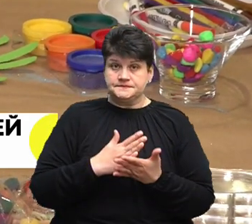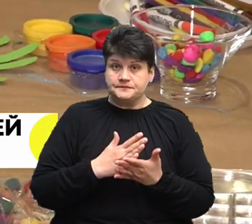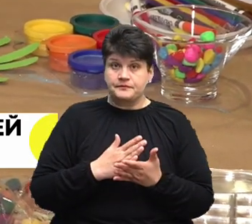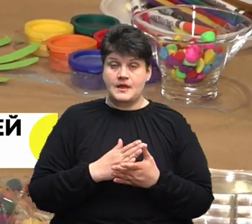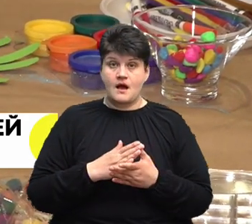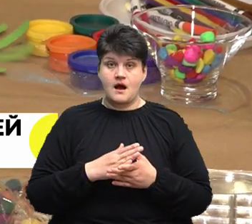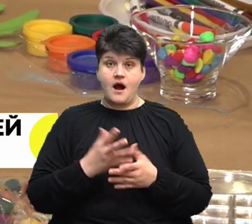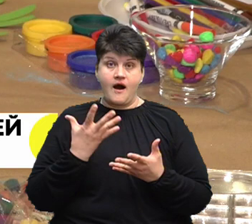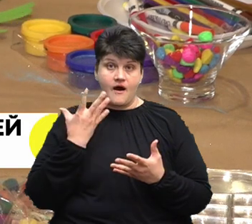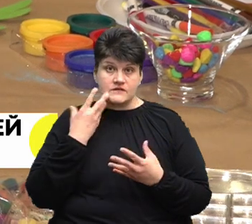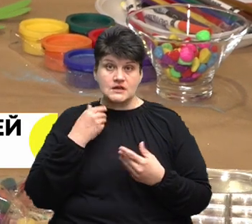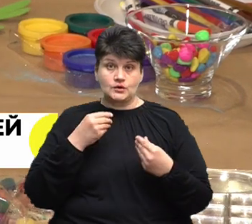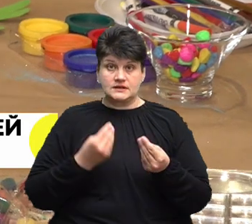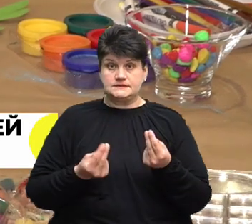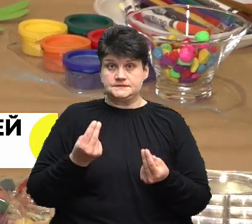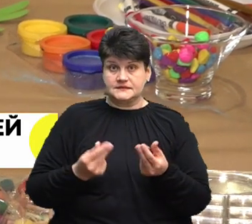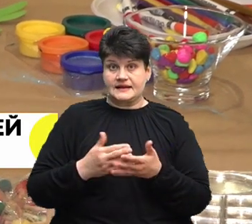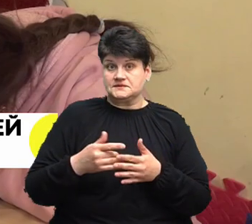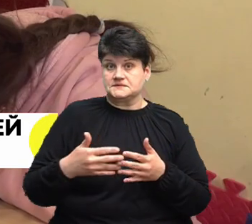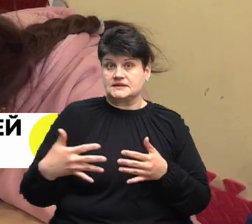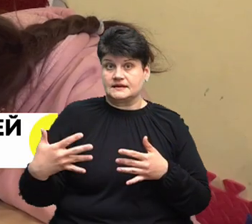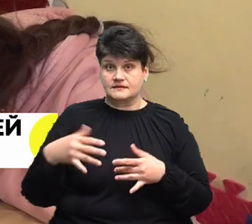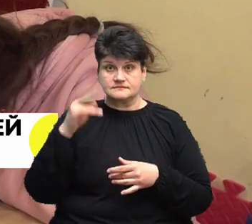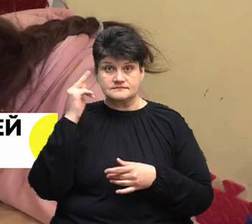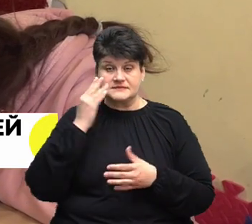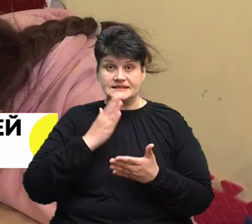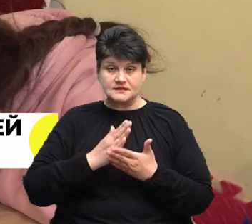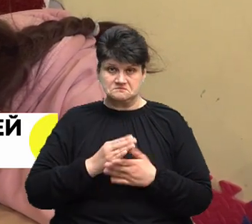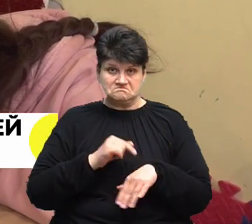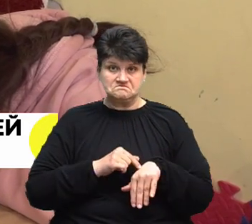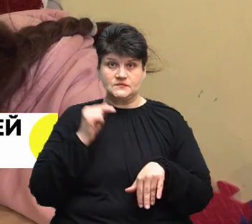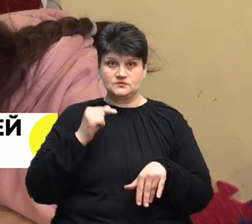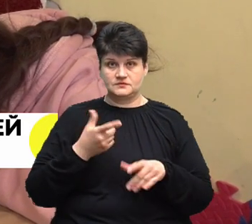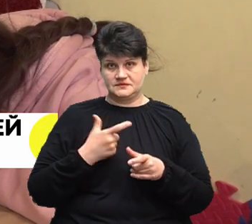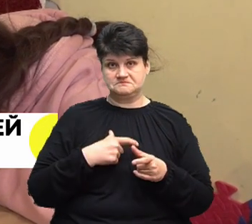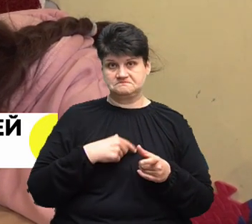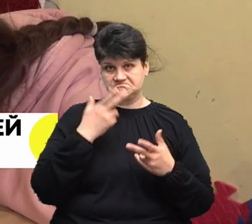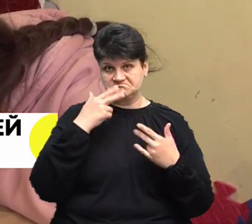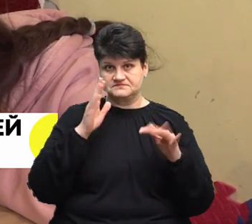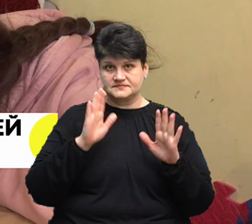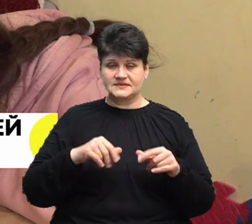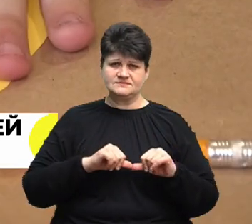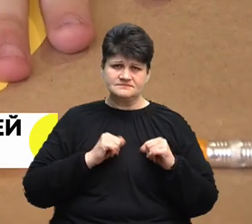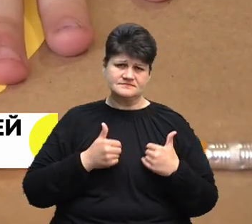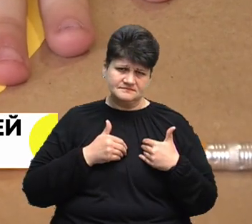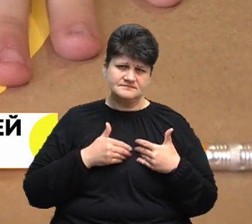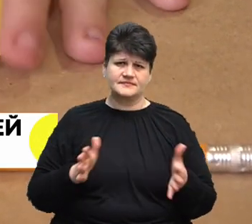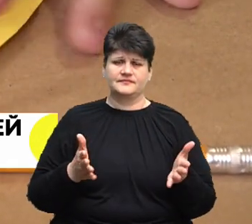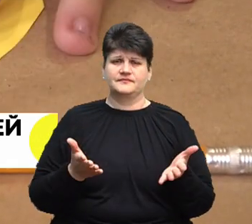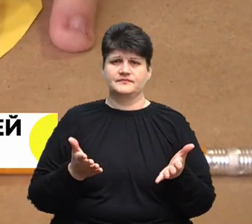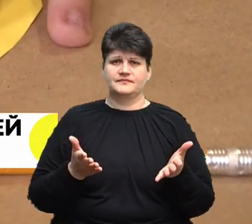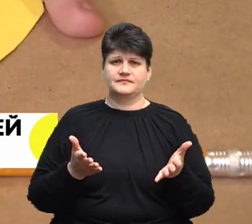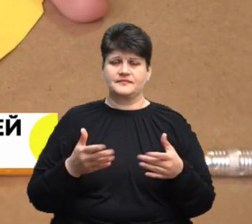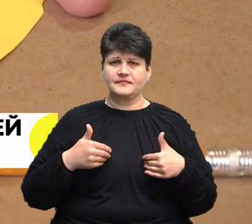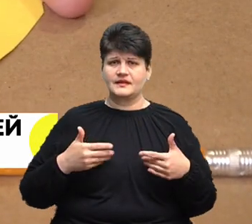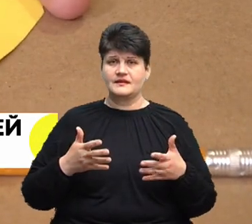групці вже через декілька занять відчувається, як вони стають самі собою, вони стають такими щирими, розкритими.